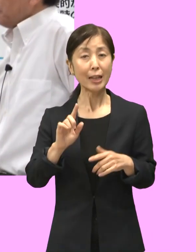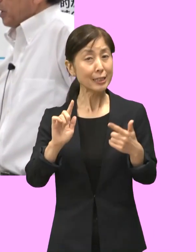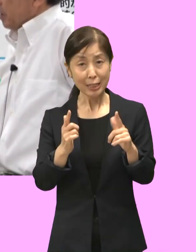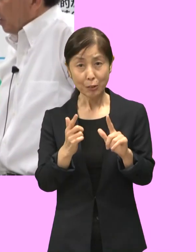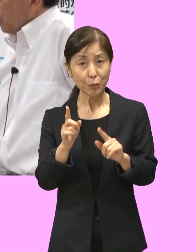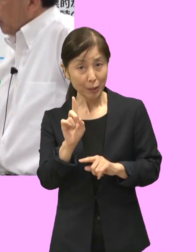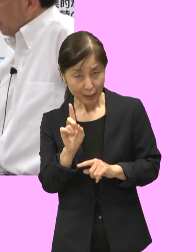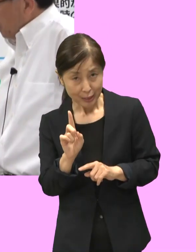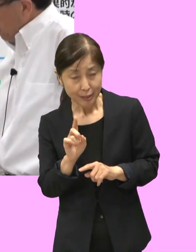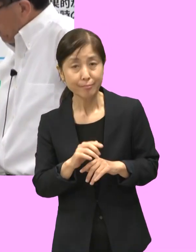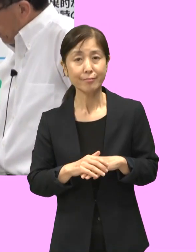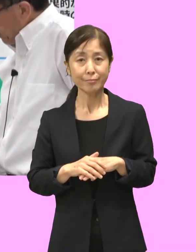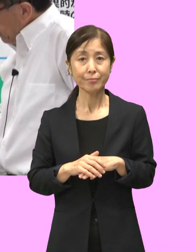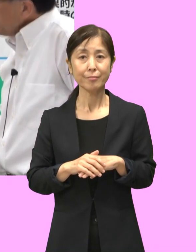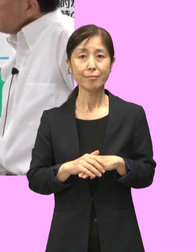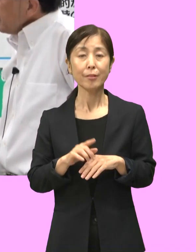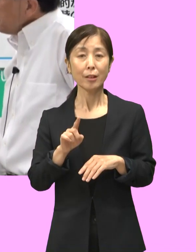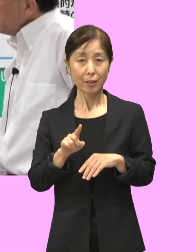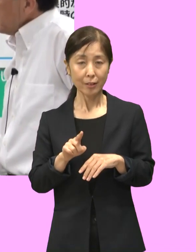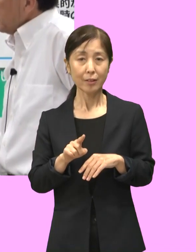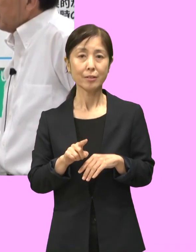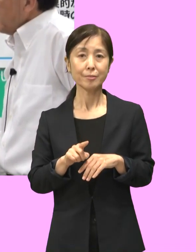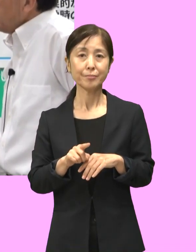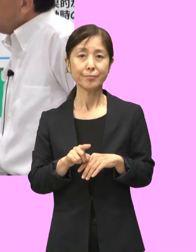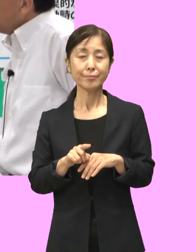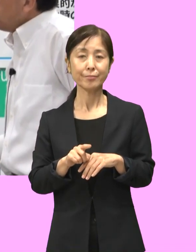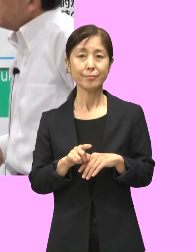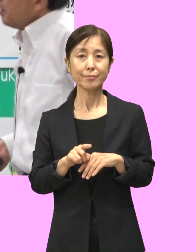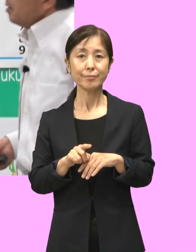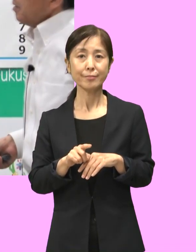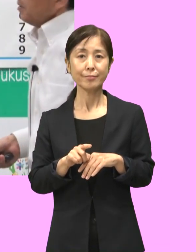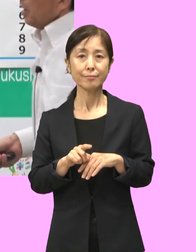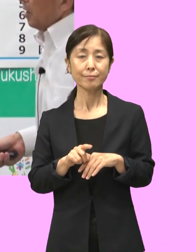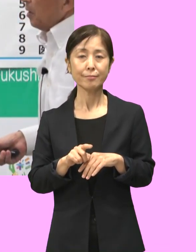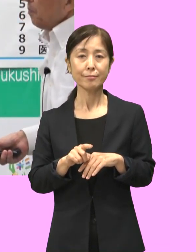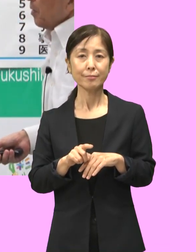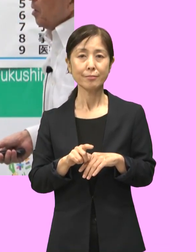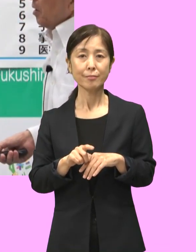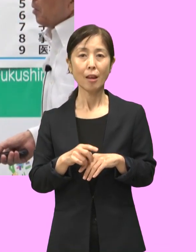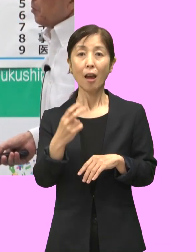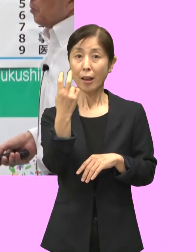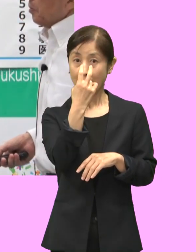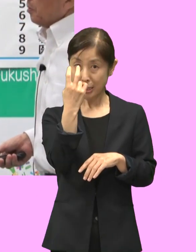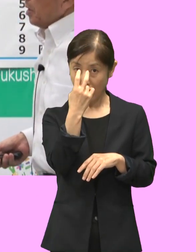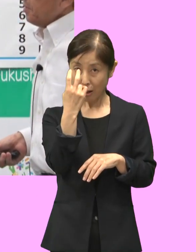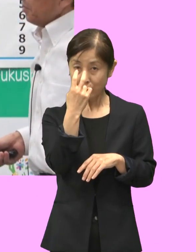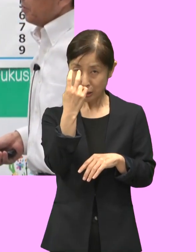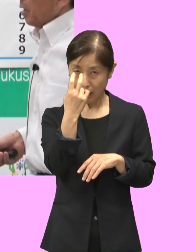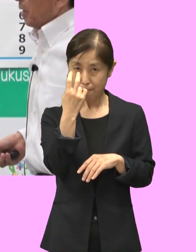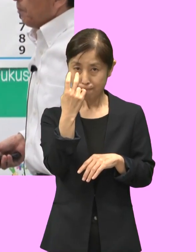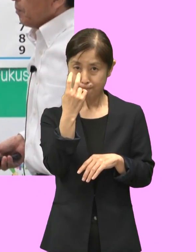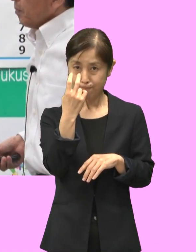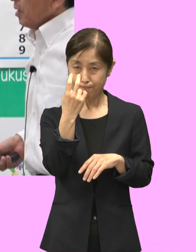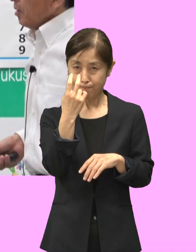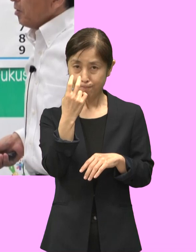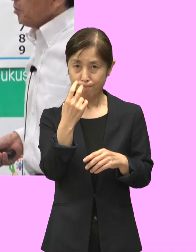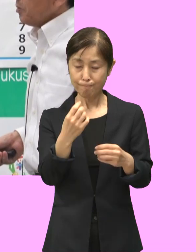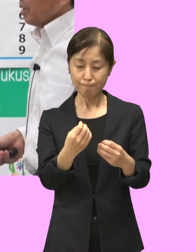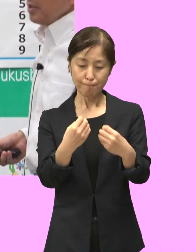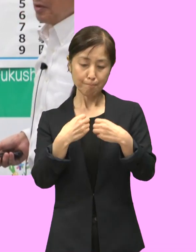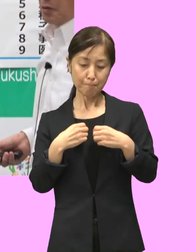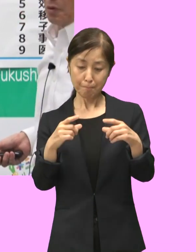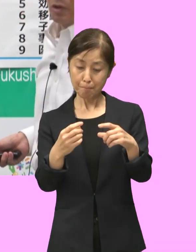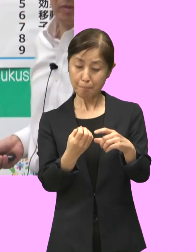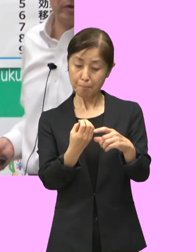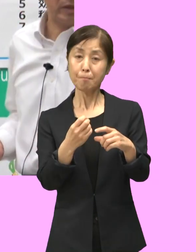違うところはですね、これまでとこちらですね。で検査をして陽